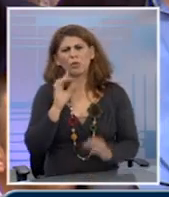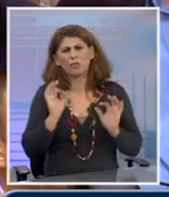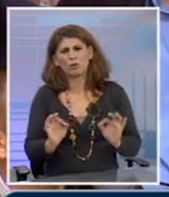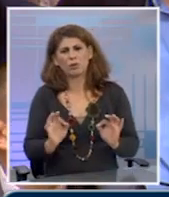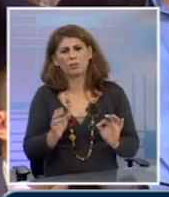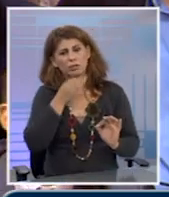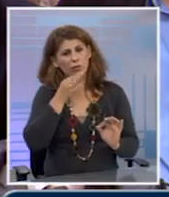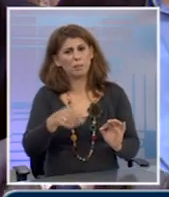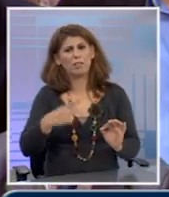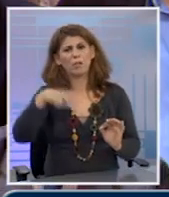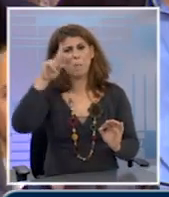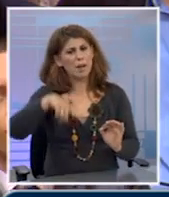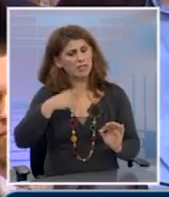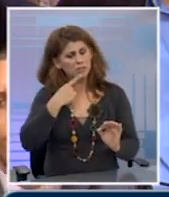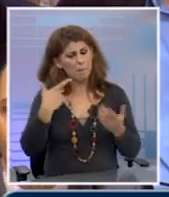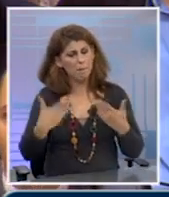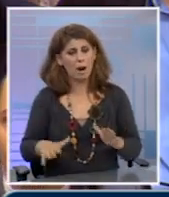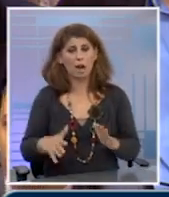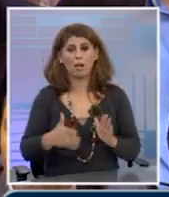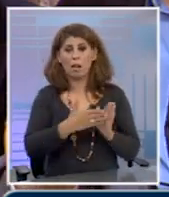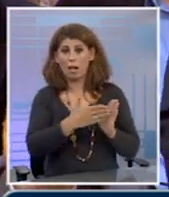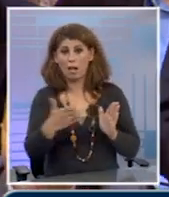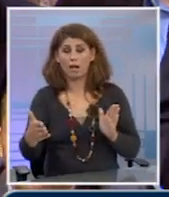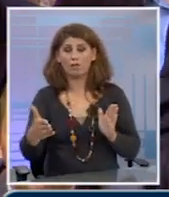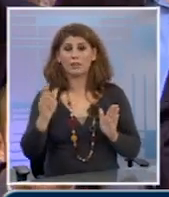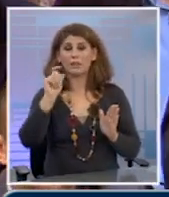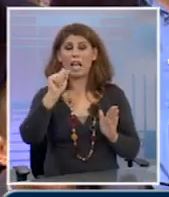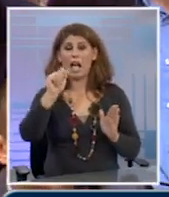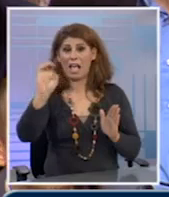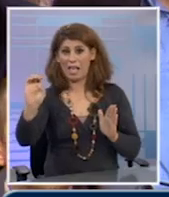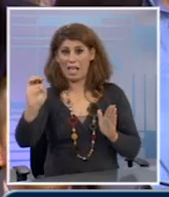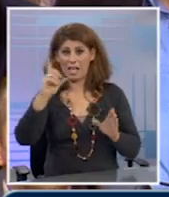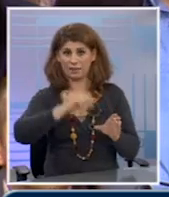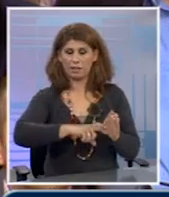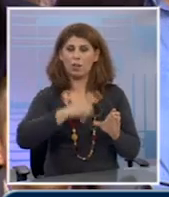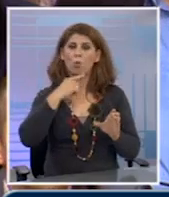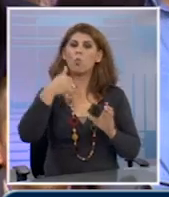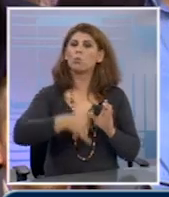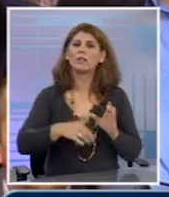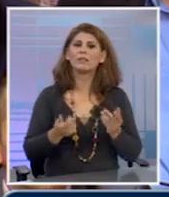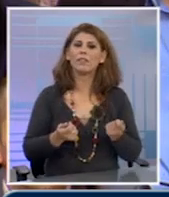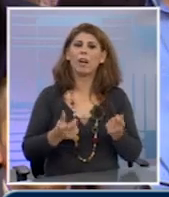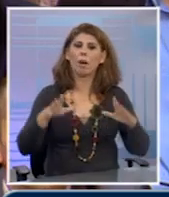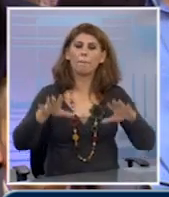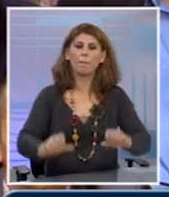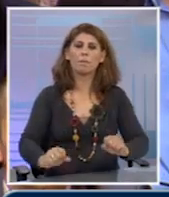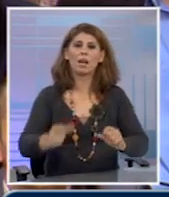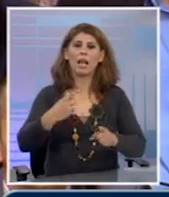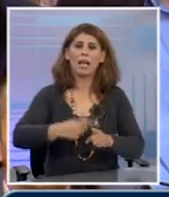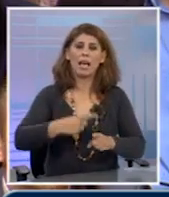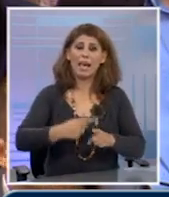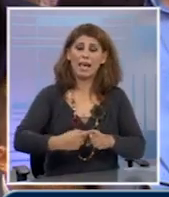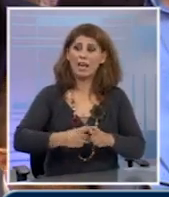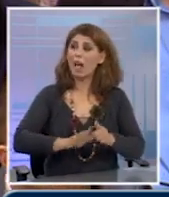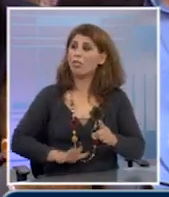ελέγχθησαν εδώ δύο μέρες αυτή η ανώνυμη εταιρεία κατ ουσίαν θα κατέχει την ελληνική